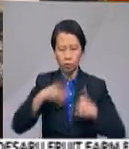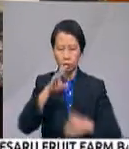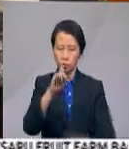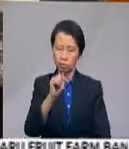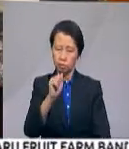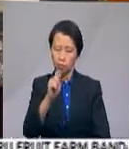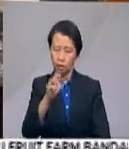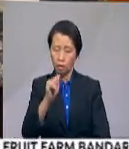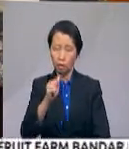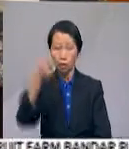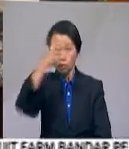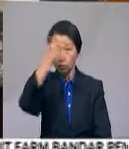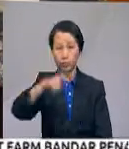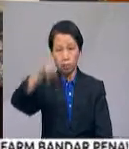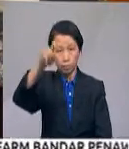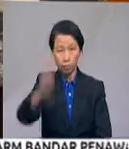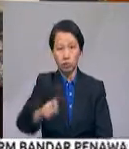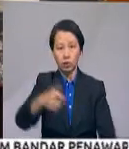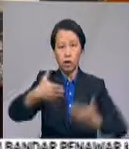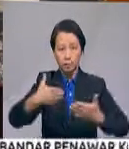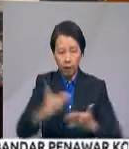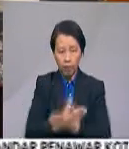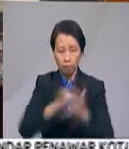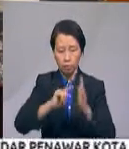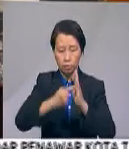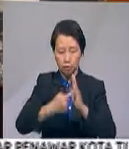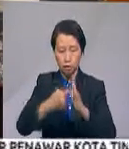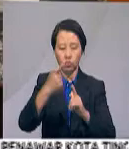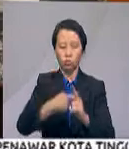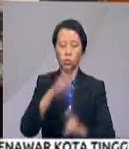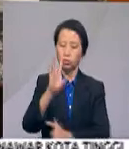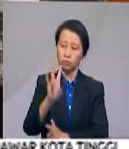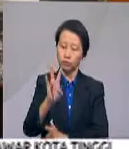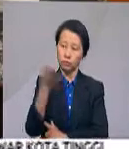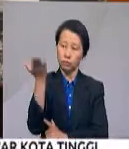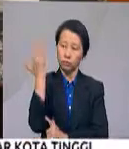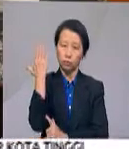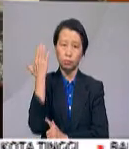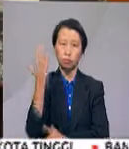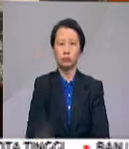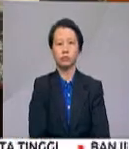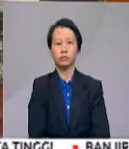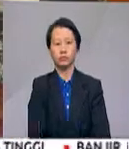berkaitan kerana ia perlu baru dilancarkan pada julai lalu